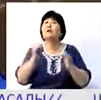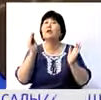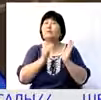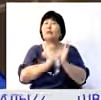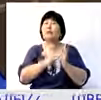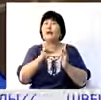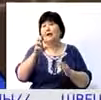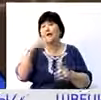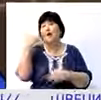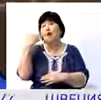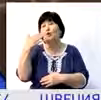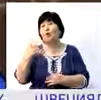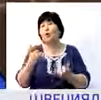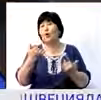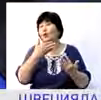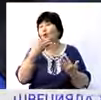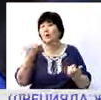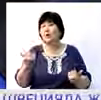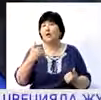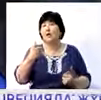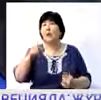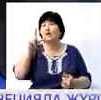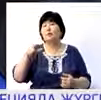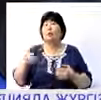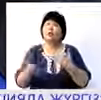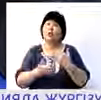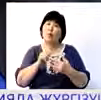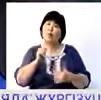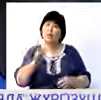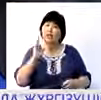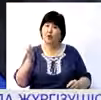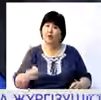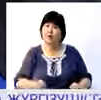басты белгісі елтаңба мен туға құрмет көрсетпеген тұлғалар жауапқа тартылатын болады.